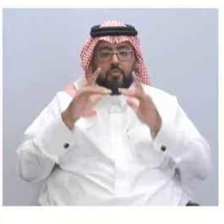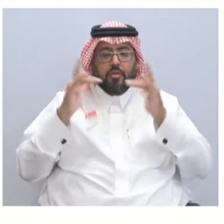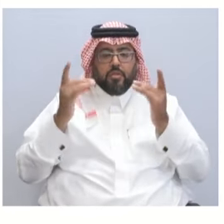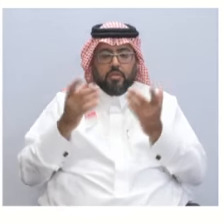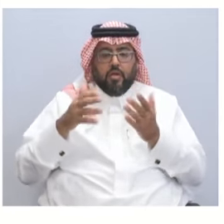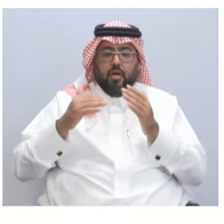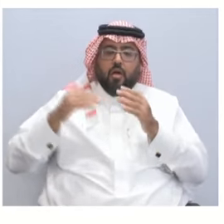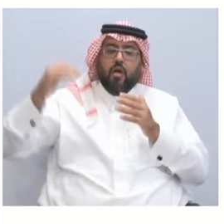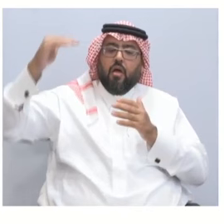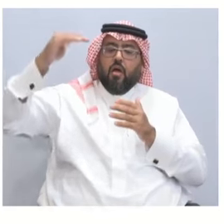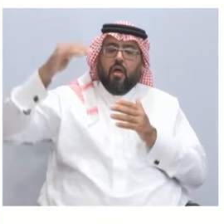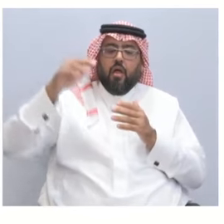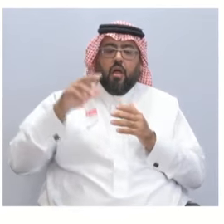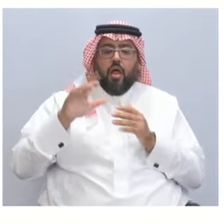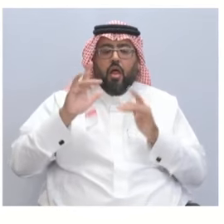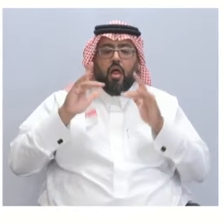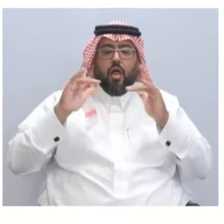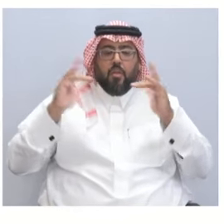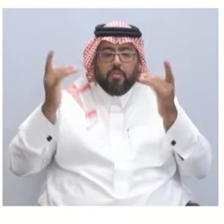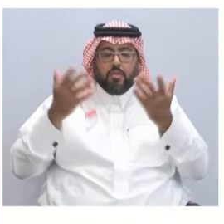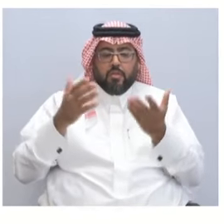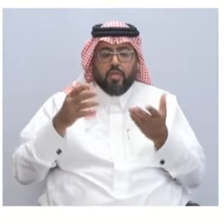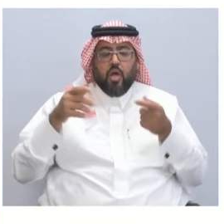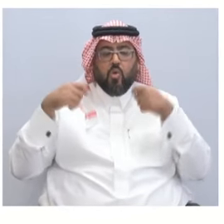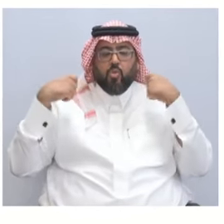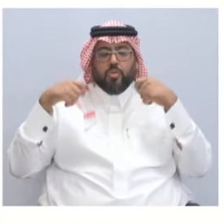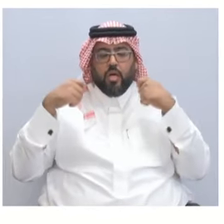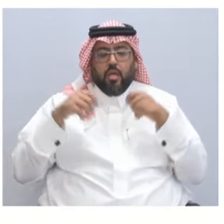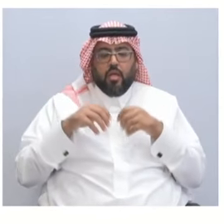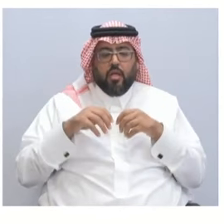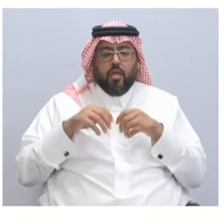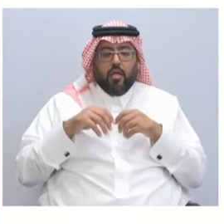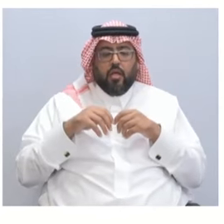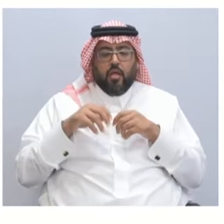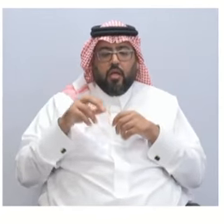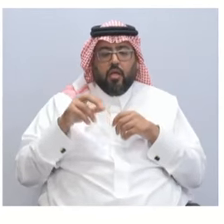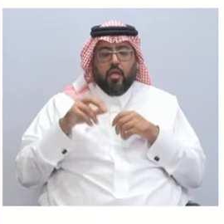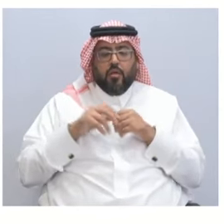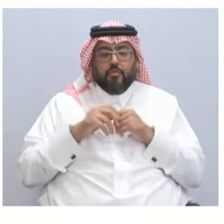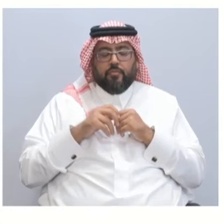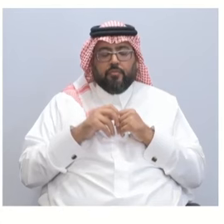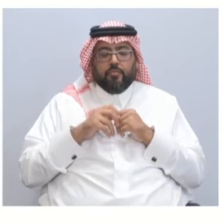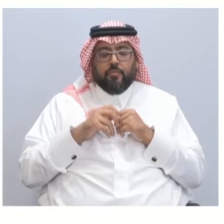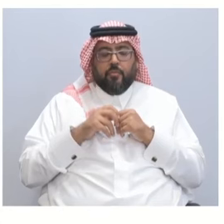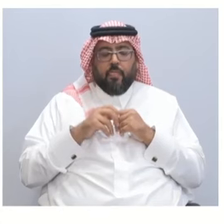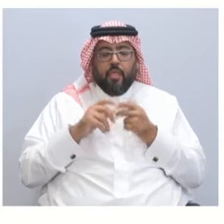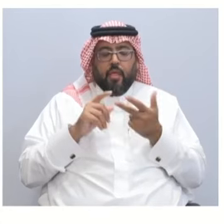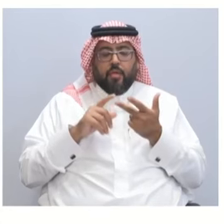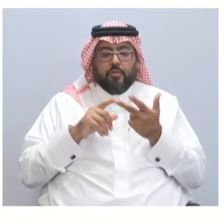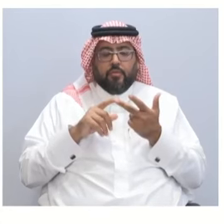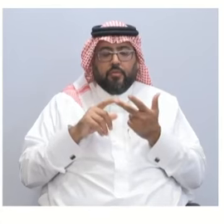الاعلى المجلس الوزاري المجلس الوزاري